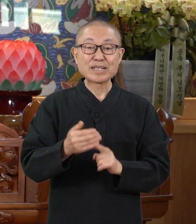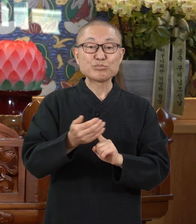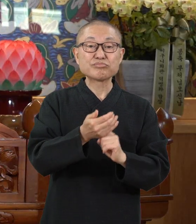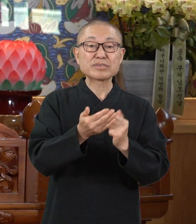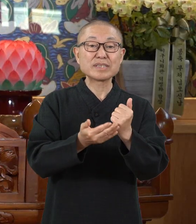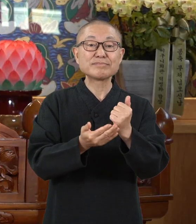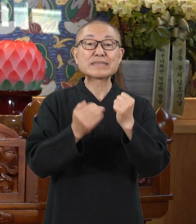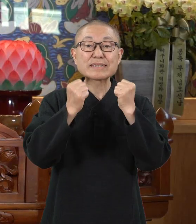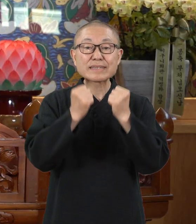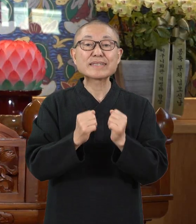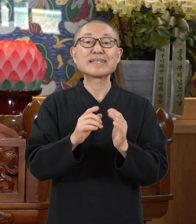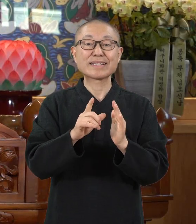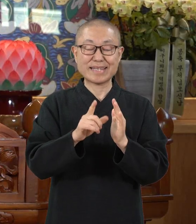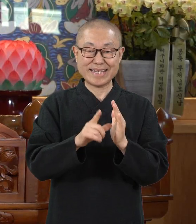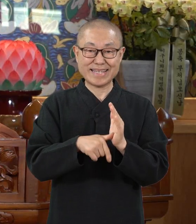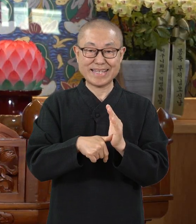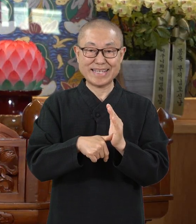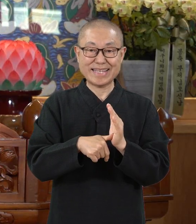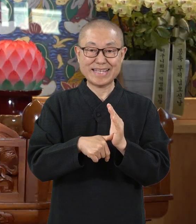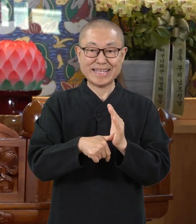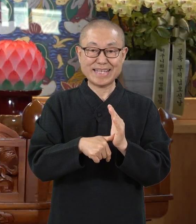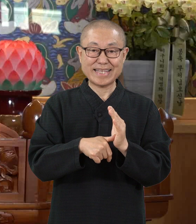부처님 당시에